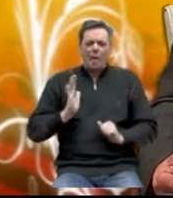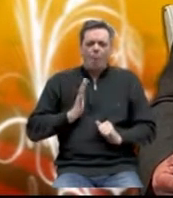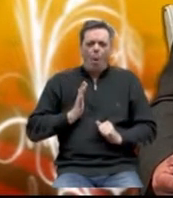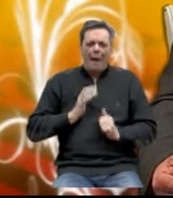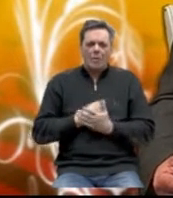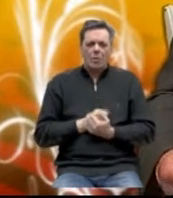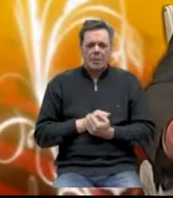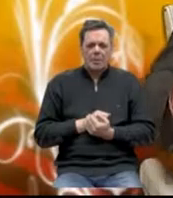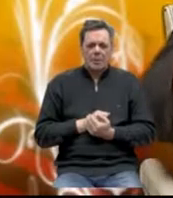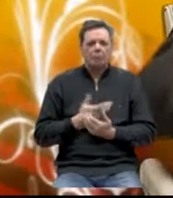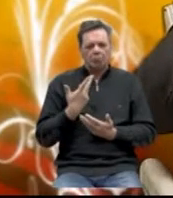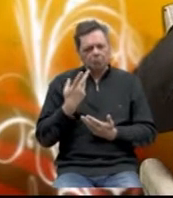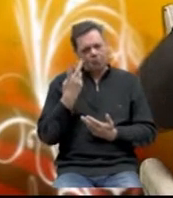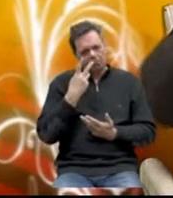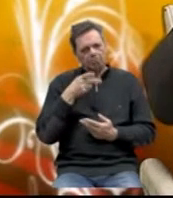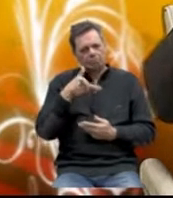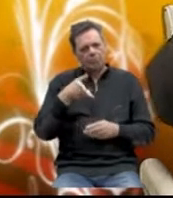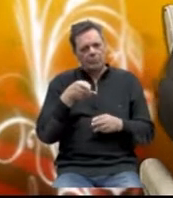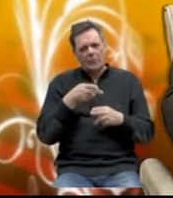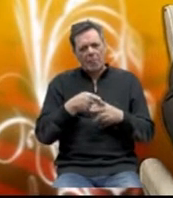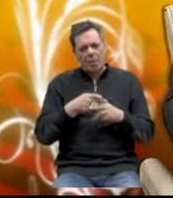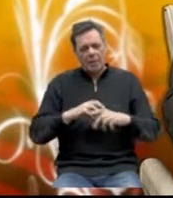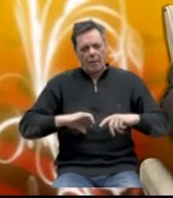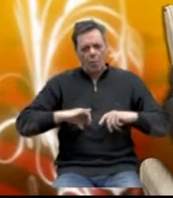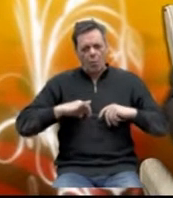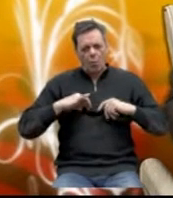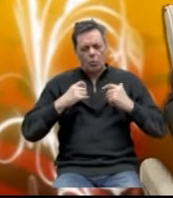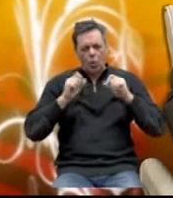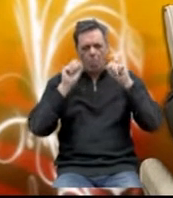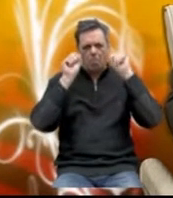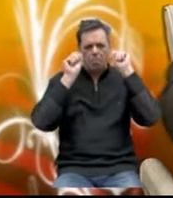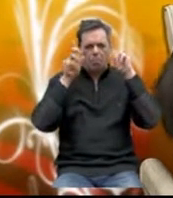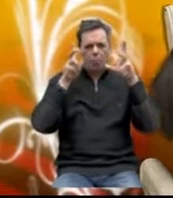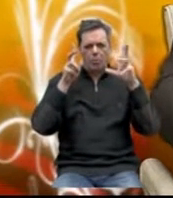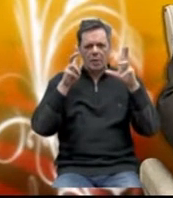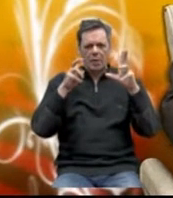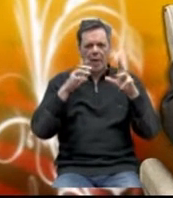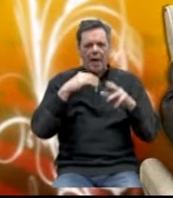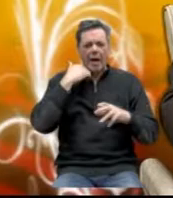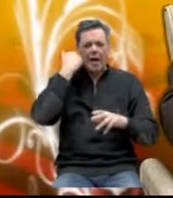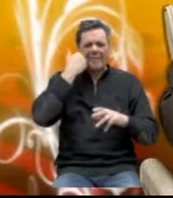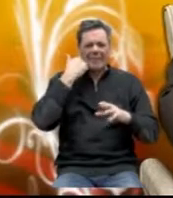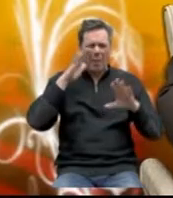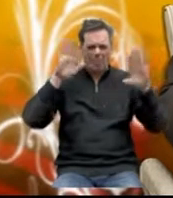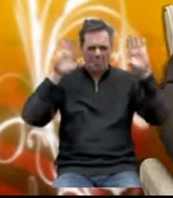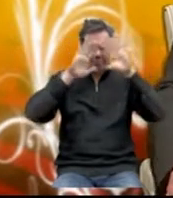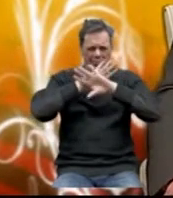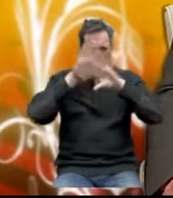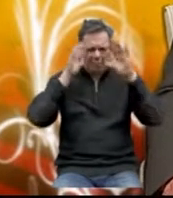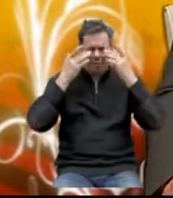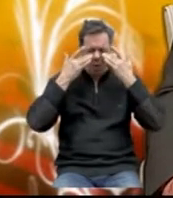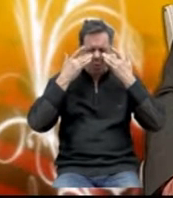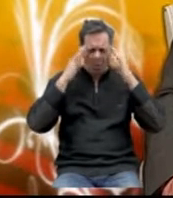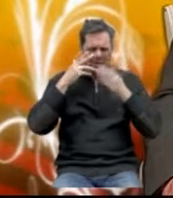opasnosti da se bolesnik zapravo ujutro probudi sa crvenim zastorom. Mm-hmm. Prema